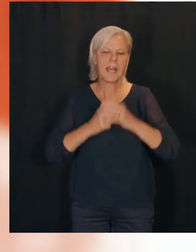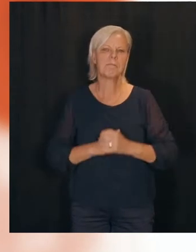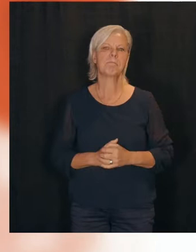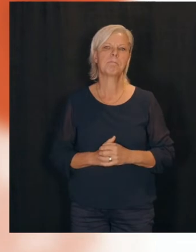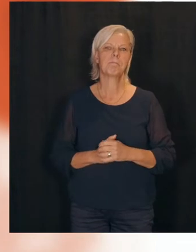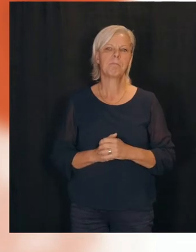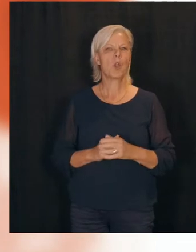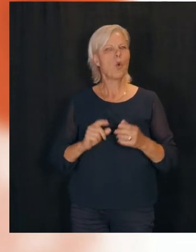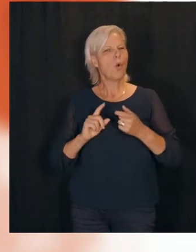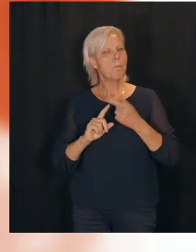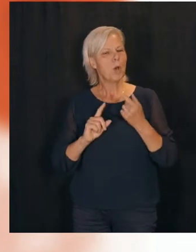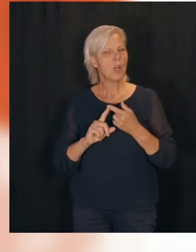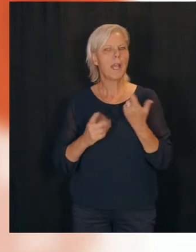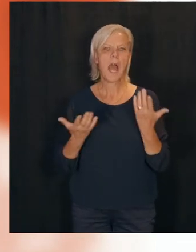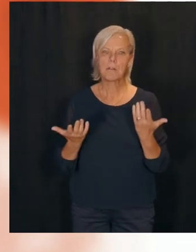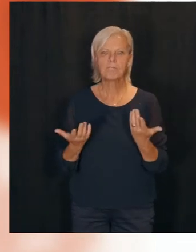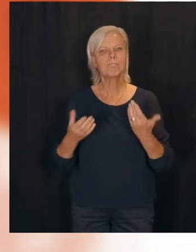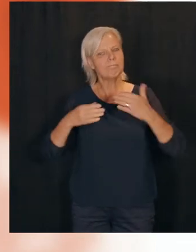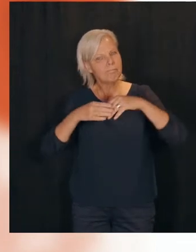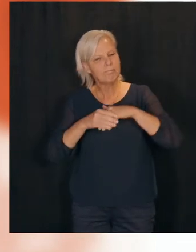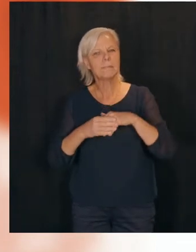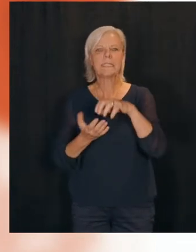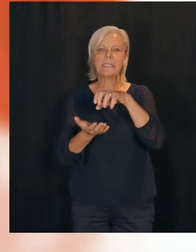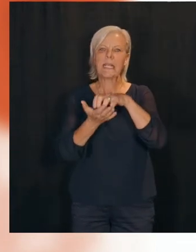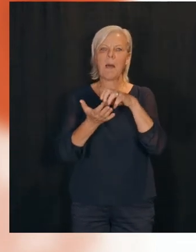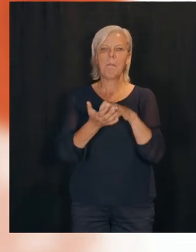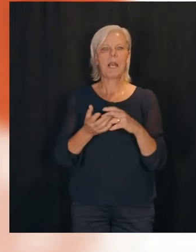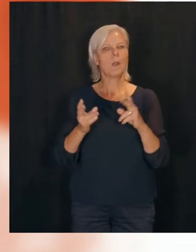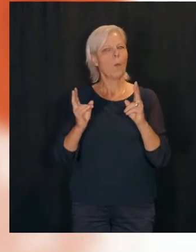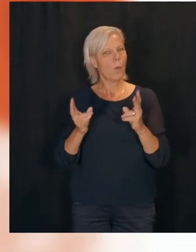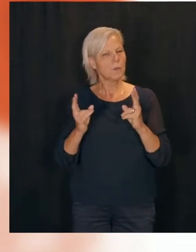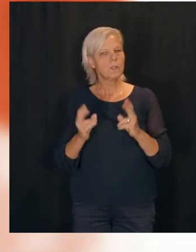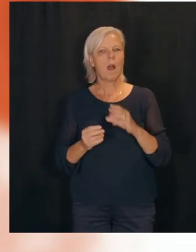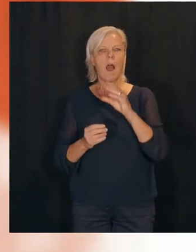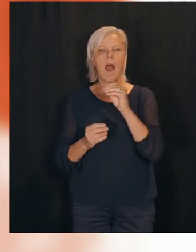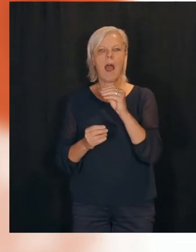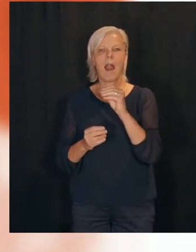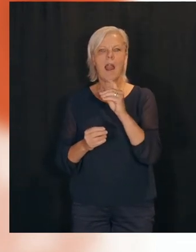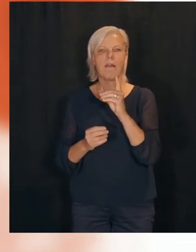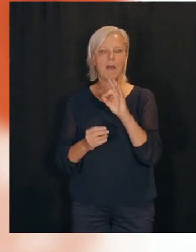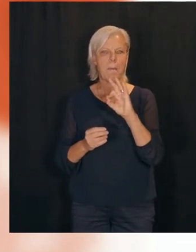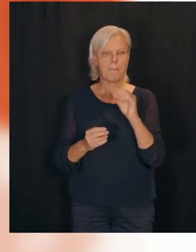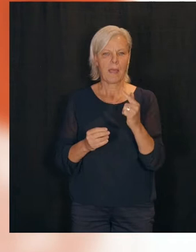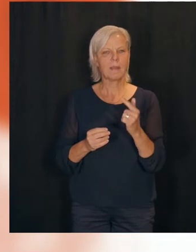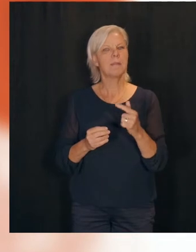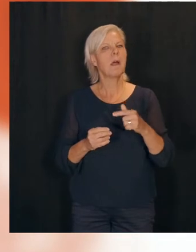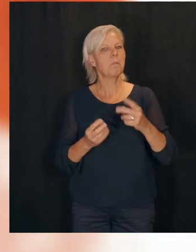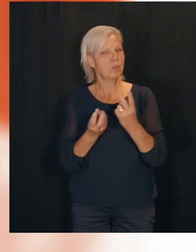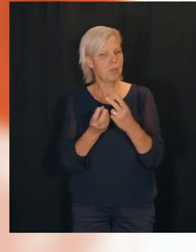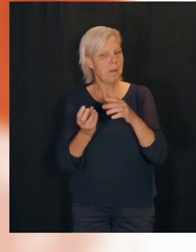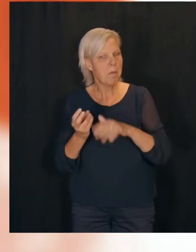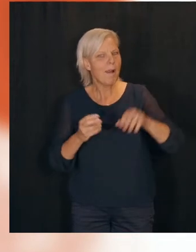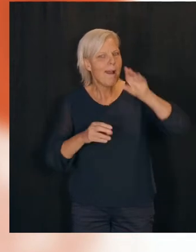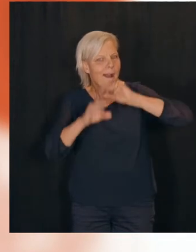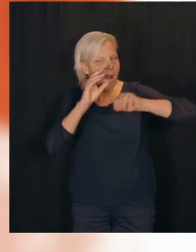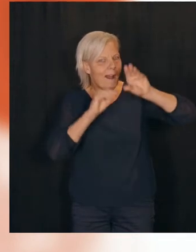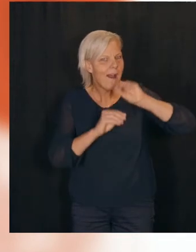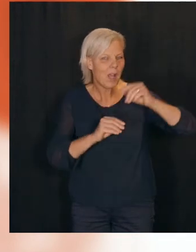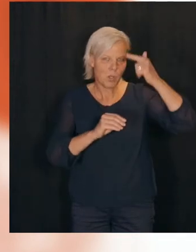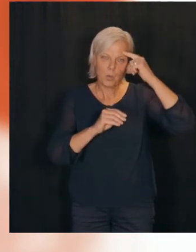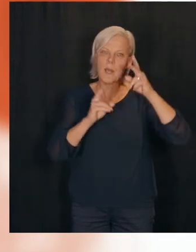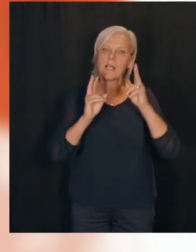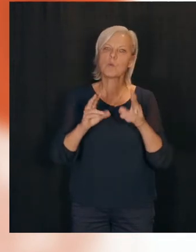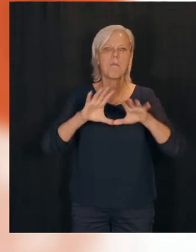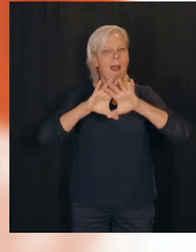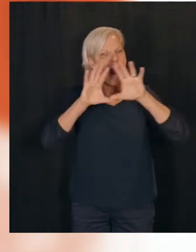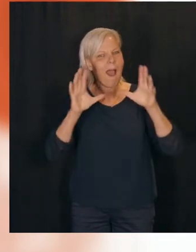Och börja bidra till samhället. Och i takt med det så kryper också alfabetet in i barnet. Och så tror jag det är med all design som vi möter genom